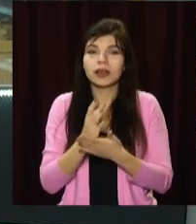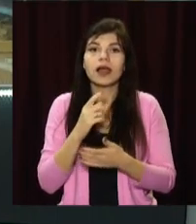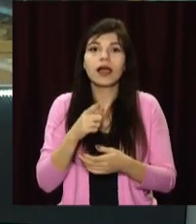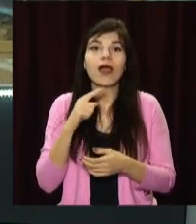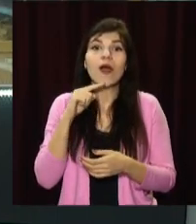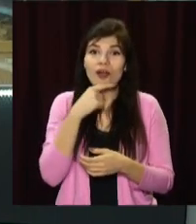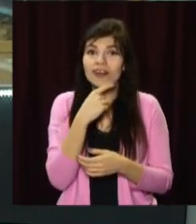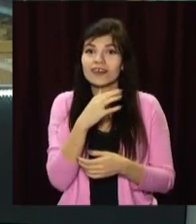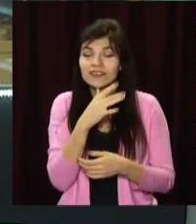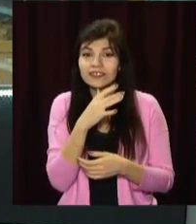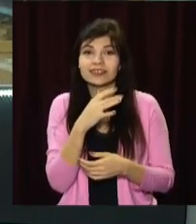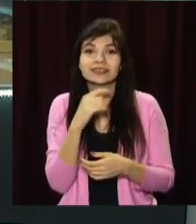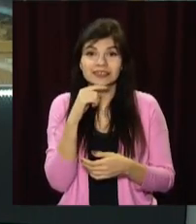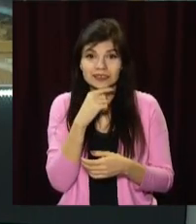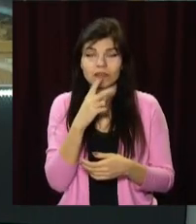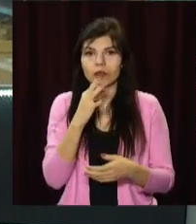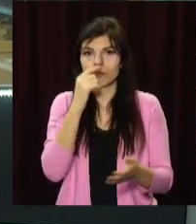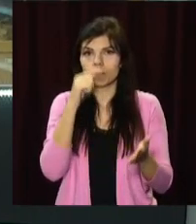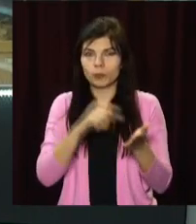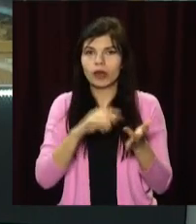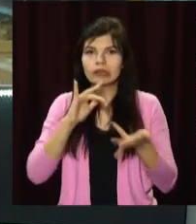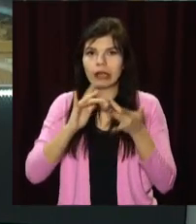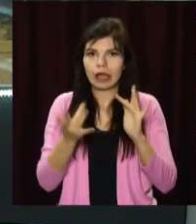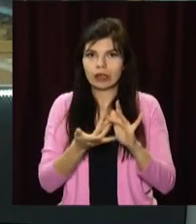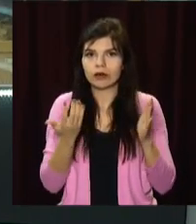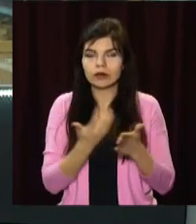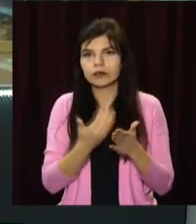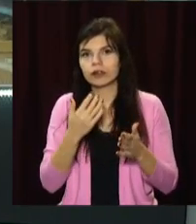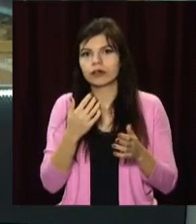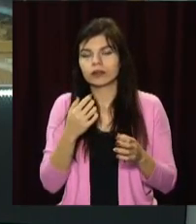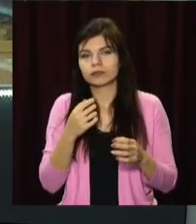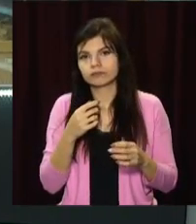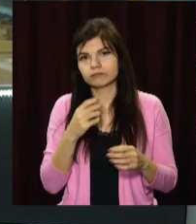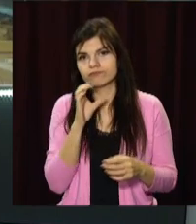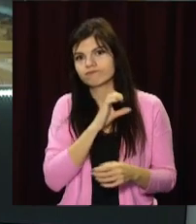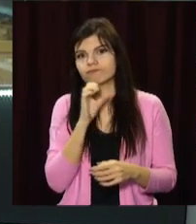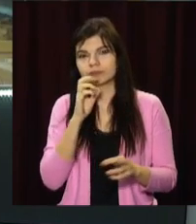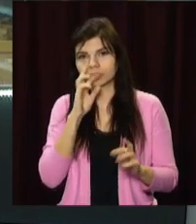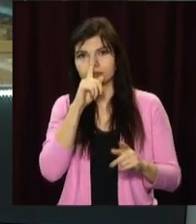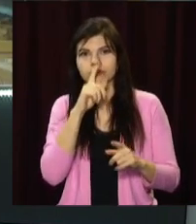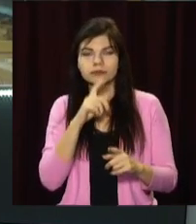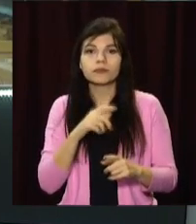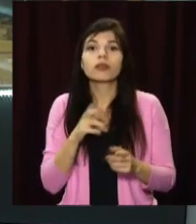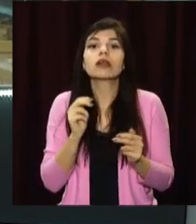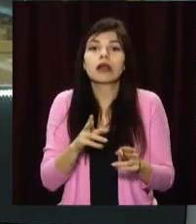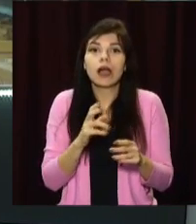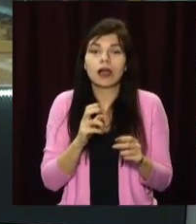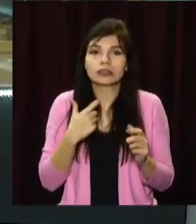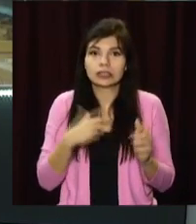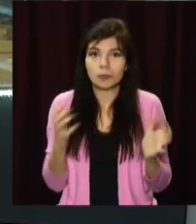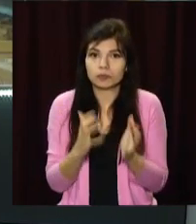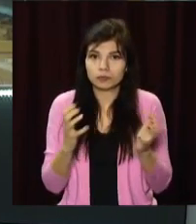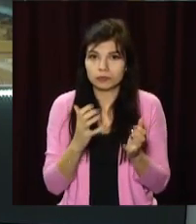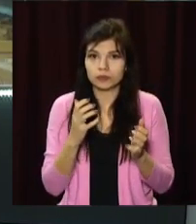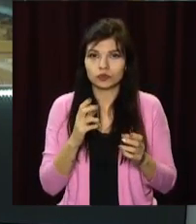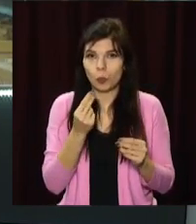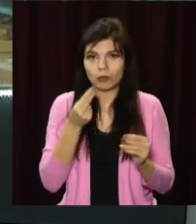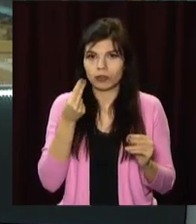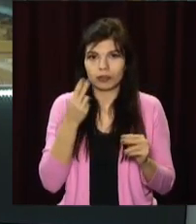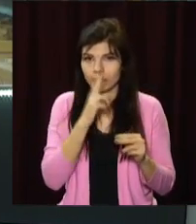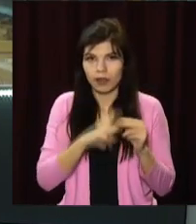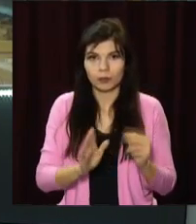карантин скупляються в інтернеті. Але трапляється, замість економії часу і грошей, покупці натрапляють на інтернет-шахраїв. Як у віртуальному